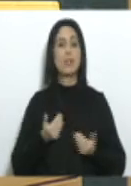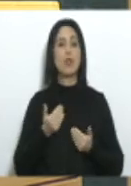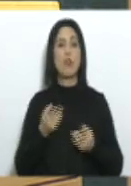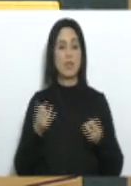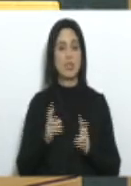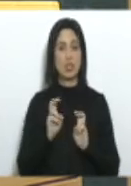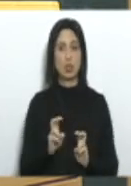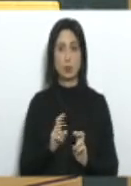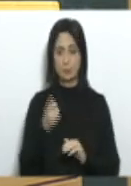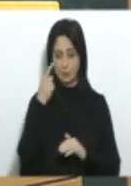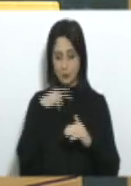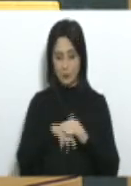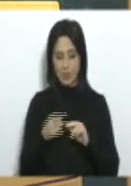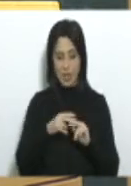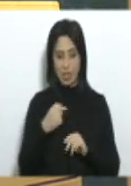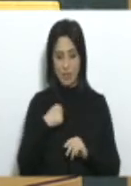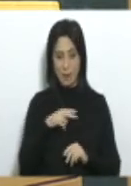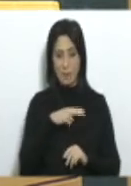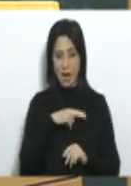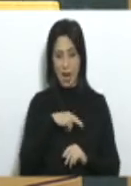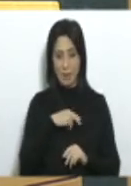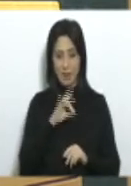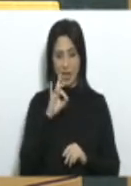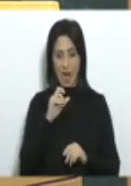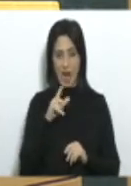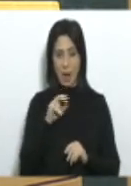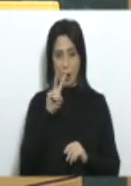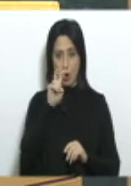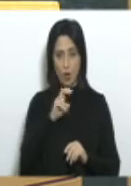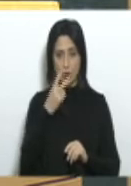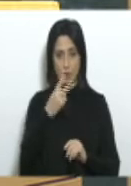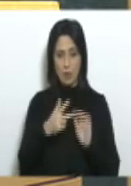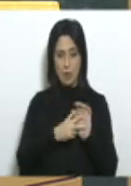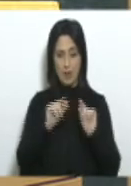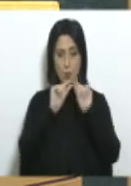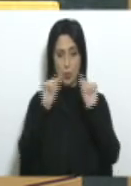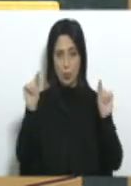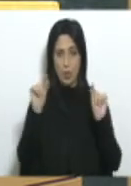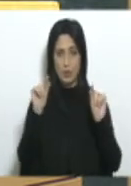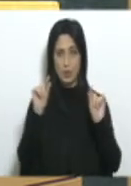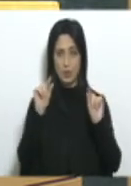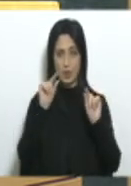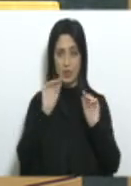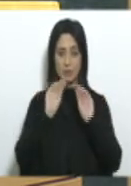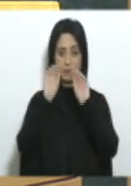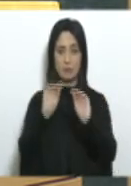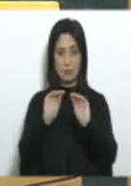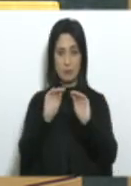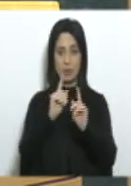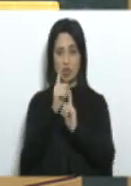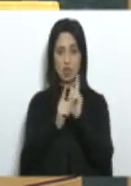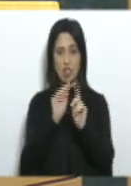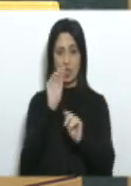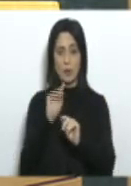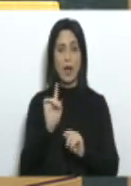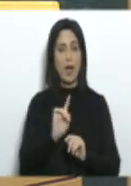საჭირო. გამომდინარე აქედან, ჩვენ პარლამენტის რეგლამენტის 222 მუხლში შეგვაქვს შესწორებები,